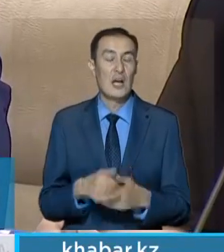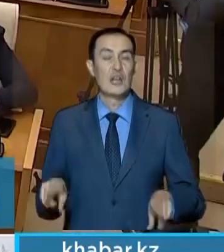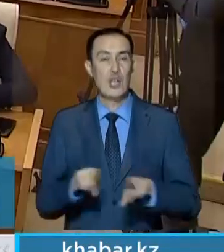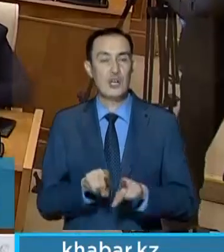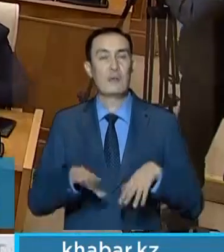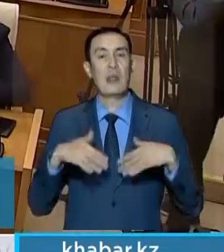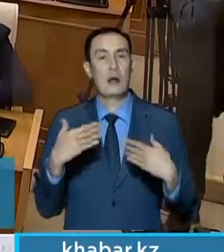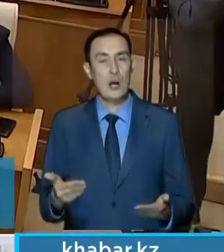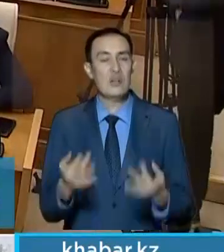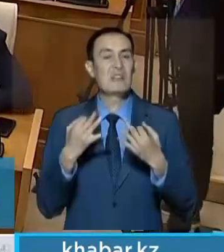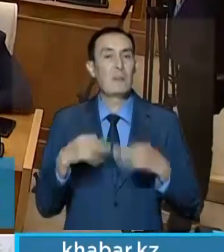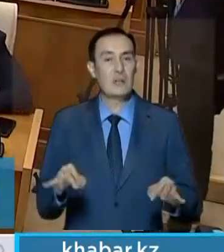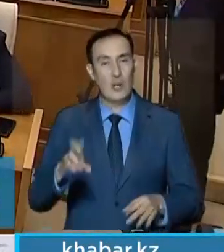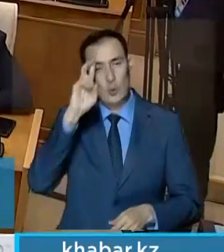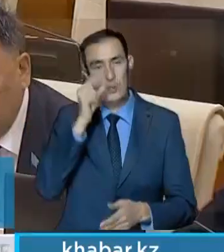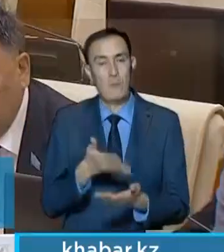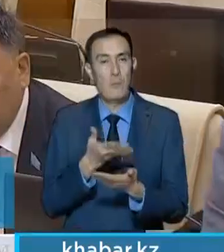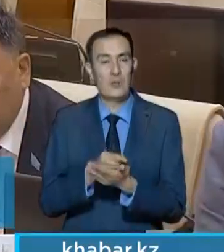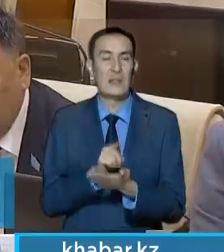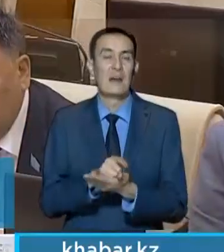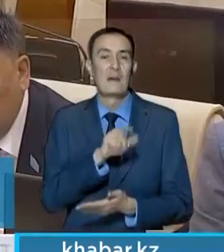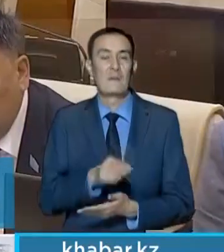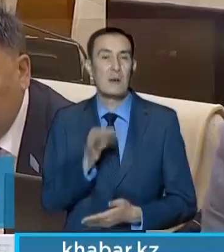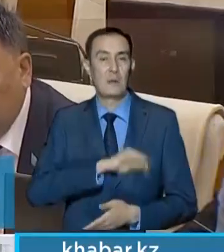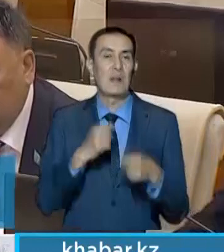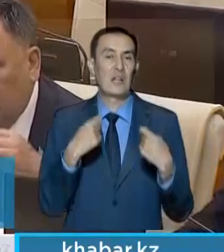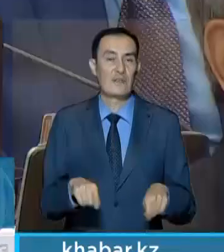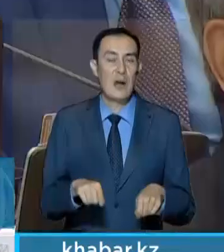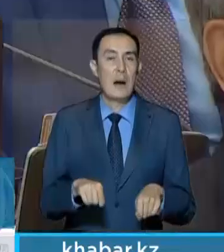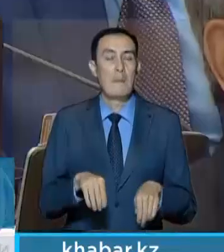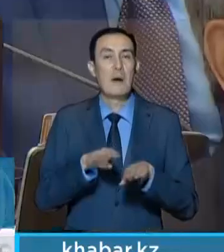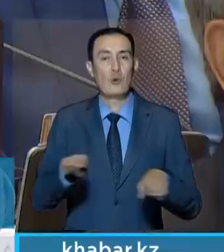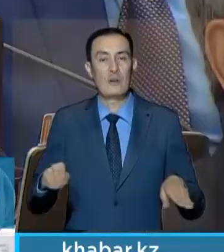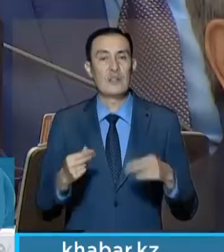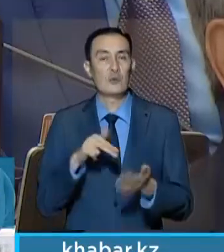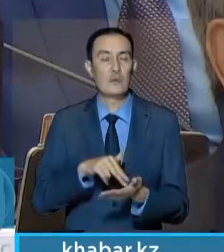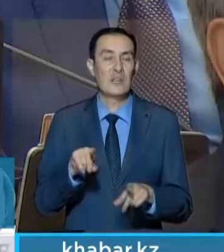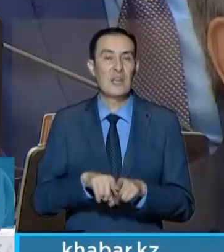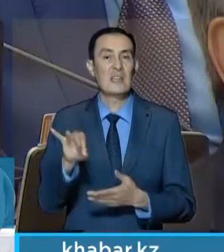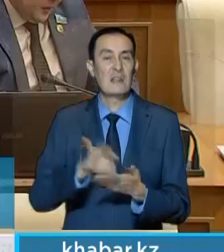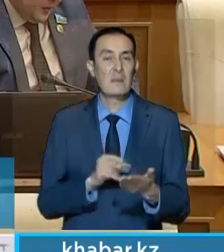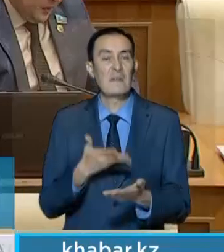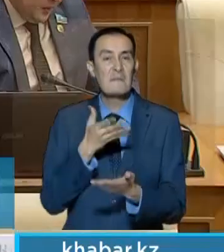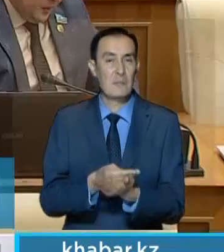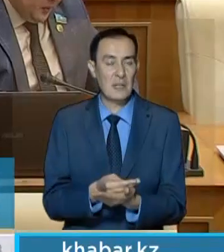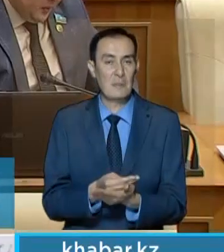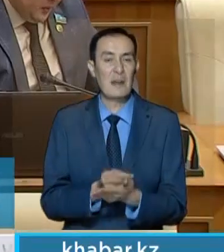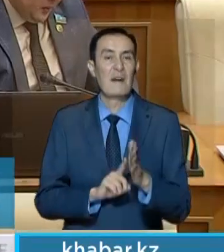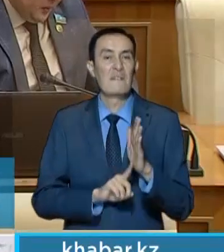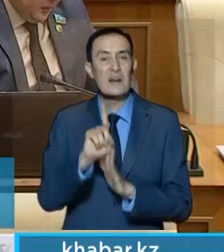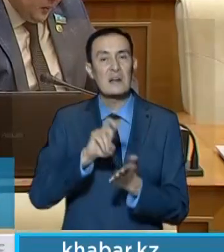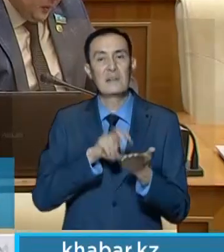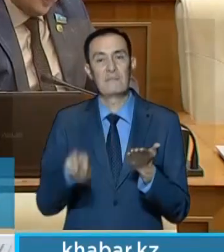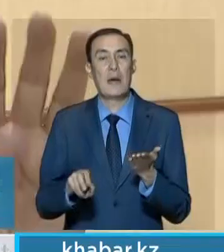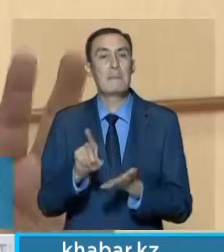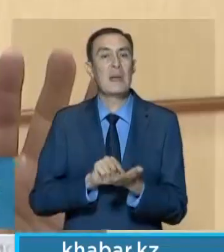тем предлагается освободить от госпошлин доходы физлиц от продажи парковочных мест, а также единовременные выплаты при выходе на